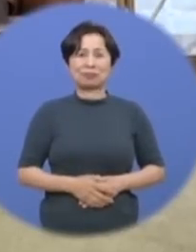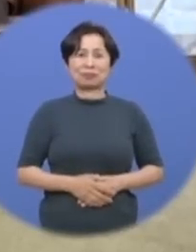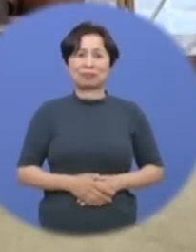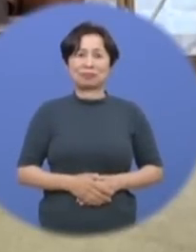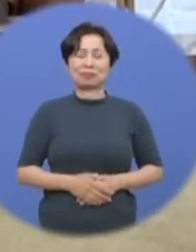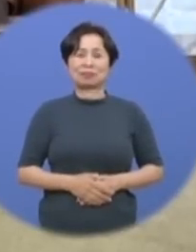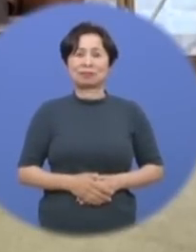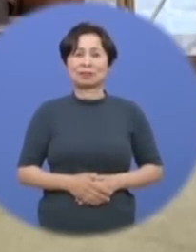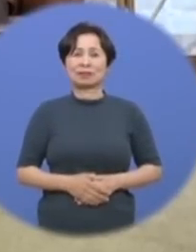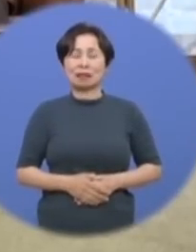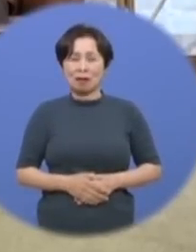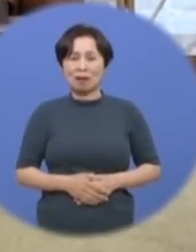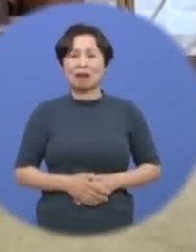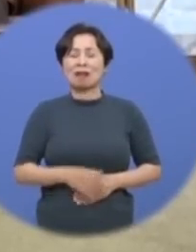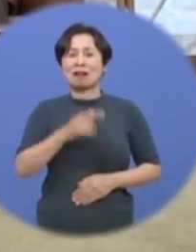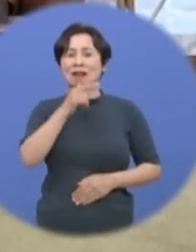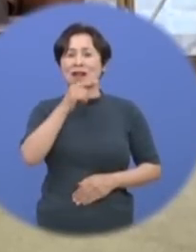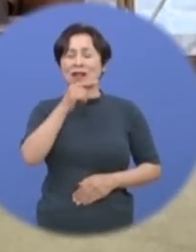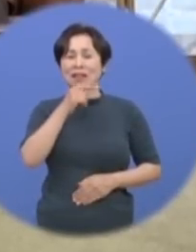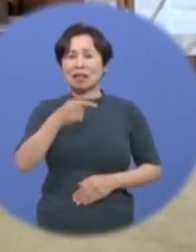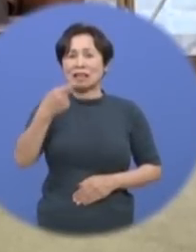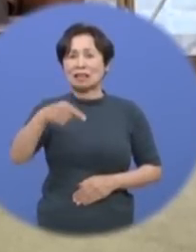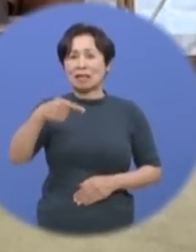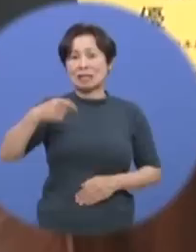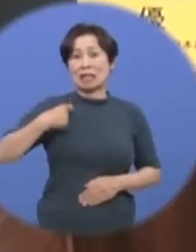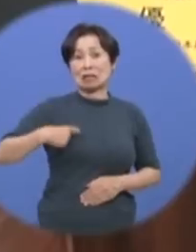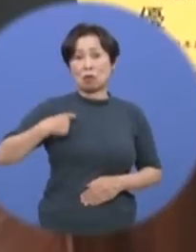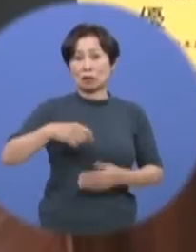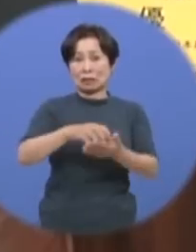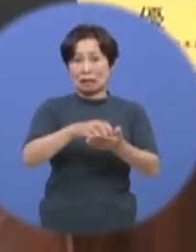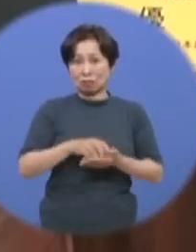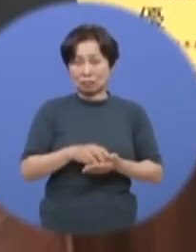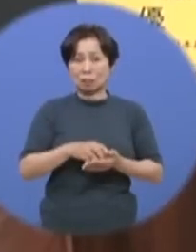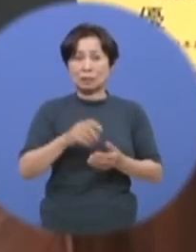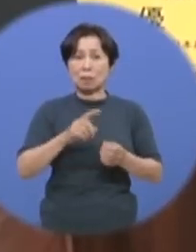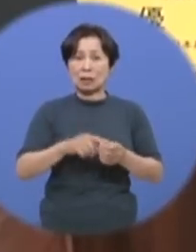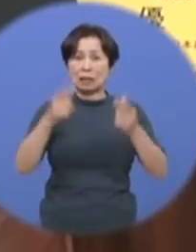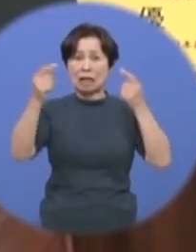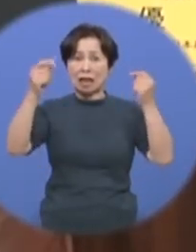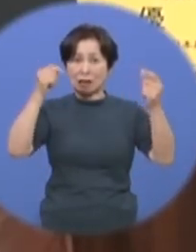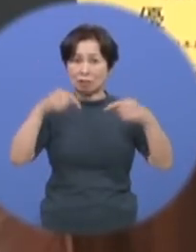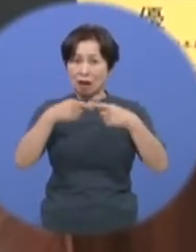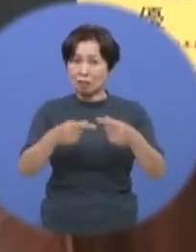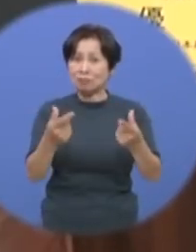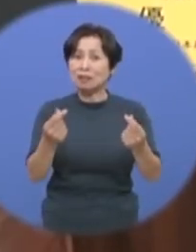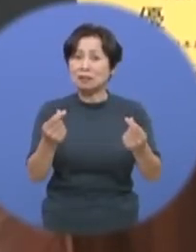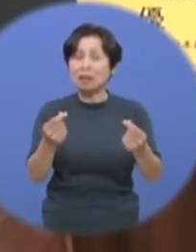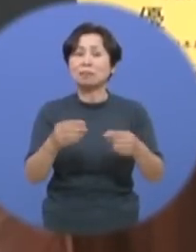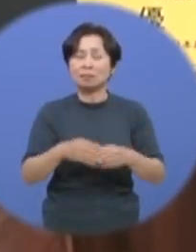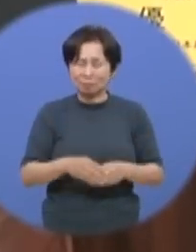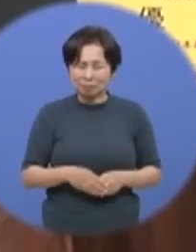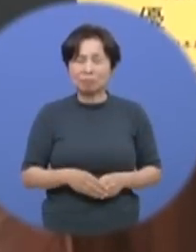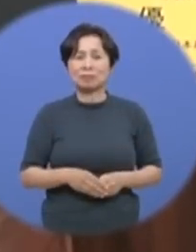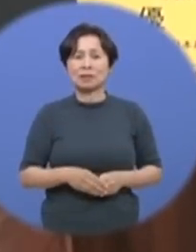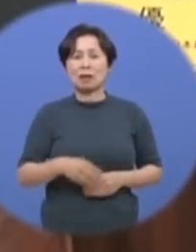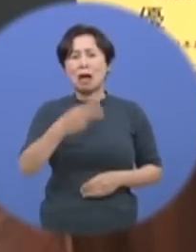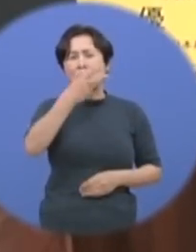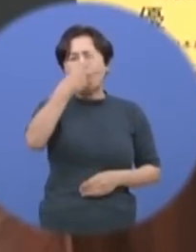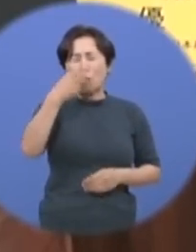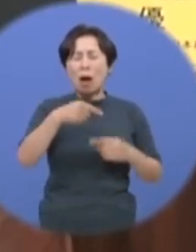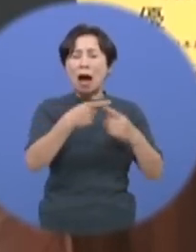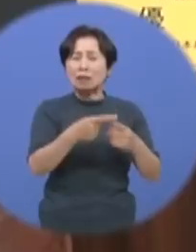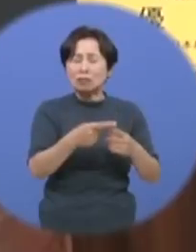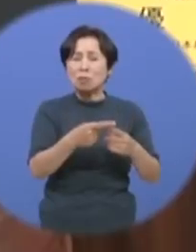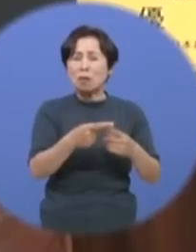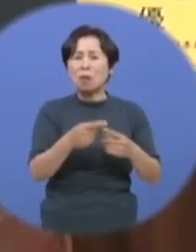先生の免許を取るために大学進学になるわけですよね高校もねーこのしんどかったですけど